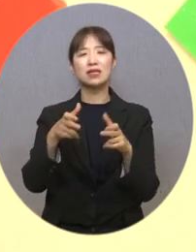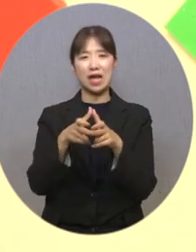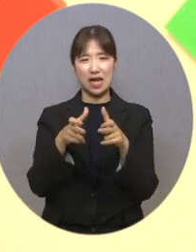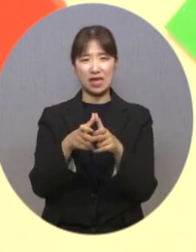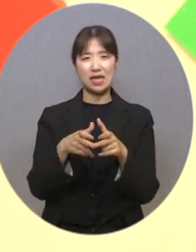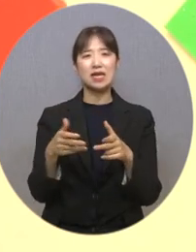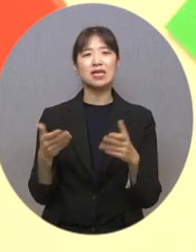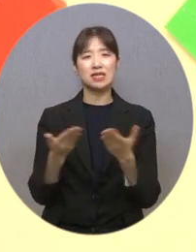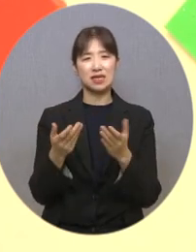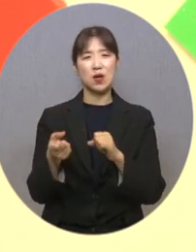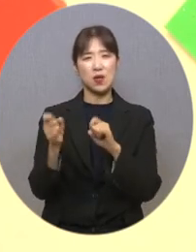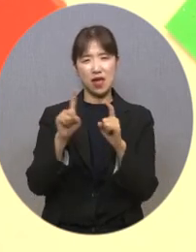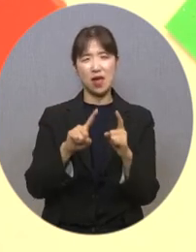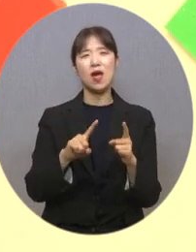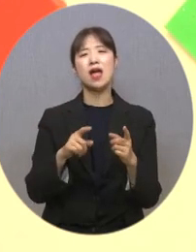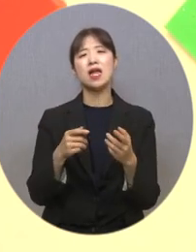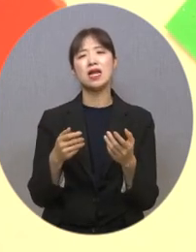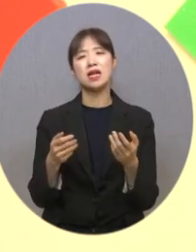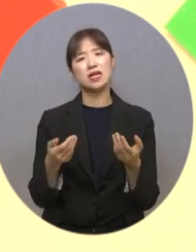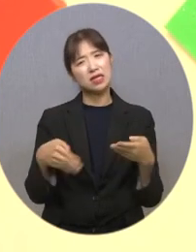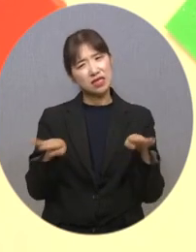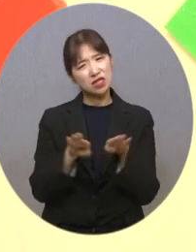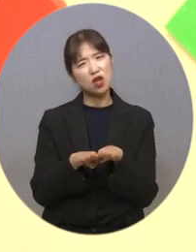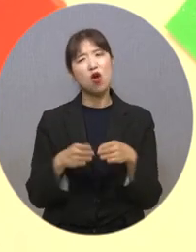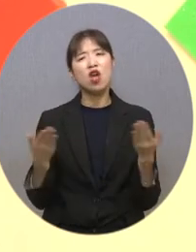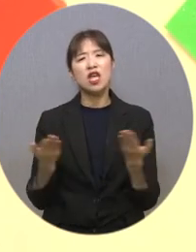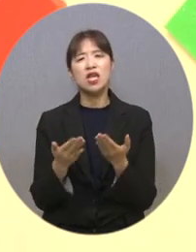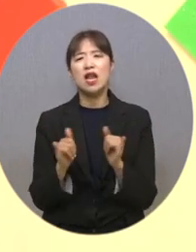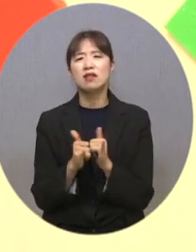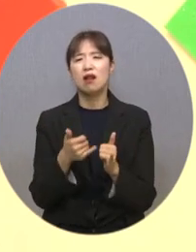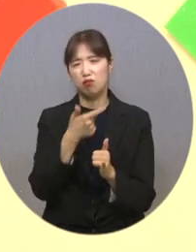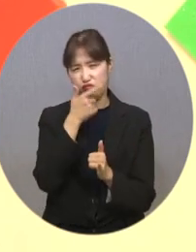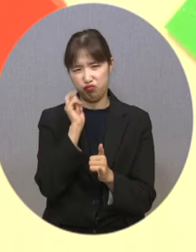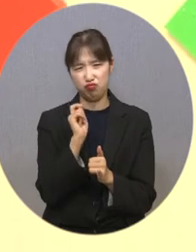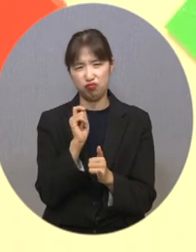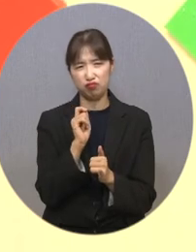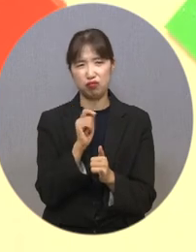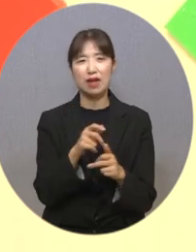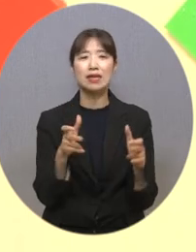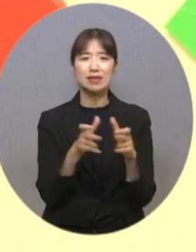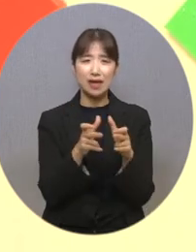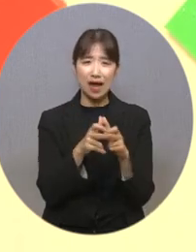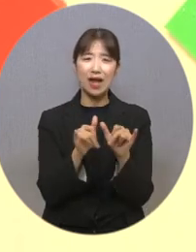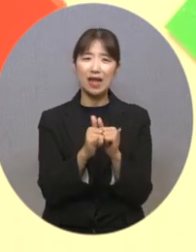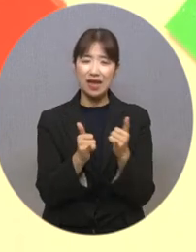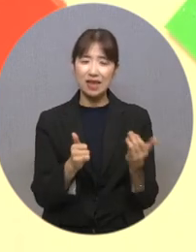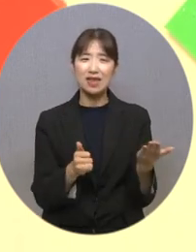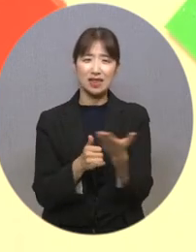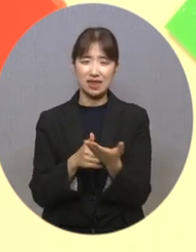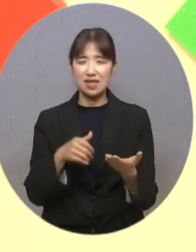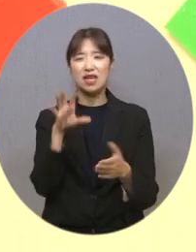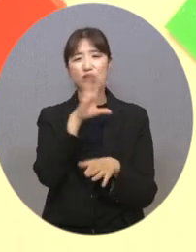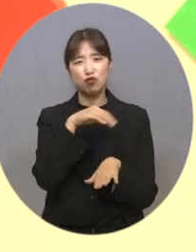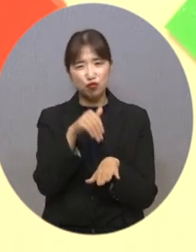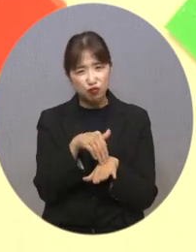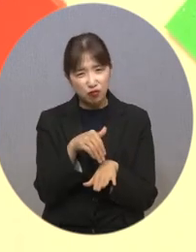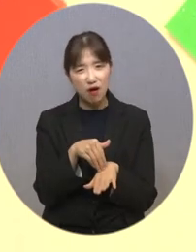인력이 많이 좀 이렇게 부족하는 것 같아요. 네. 그래서 근로인과의 어떤 이제 근로장애인들의 훈련과